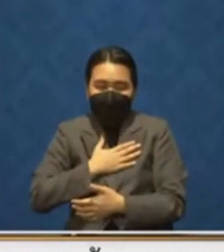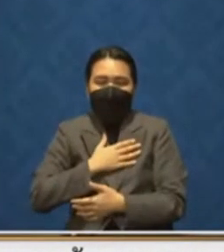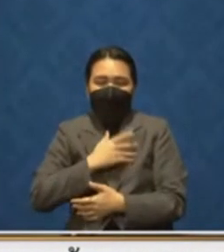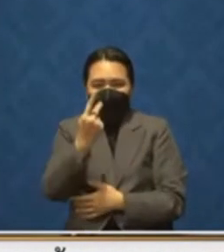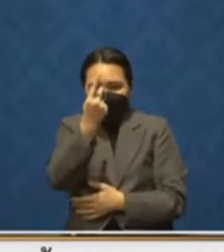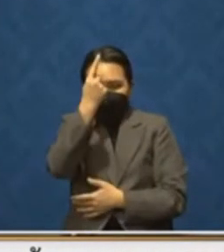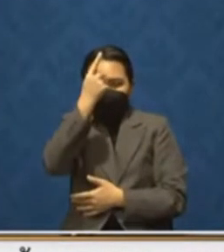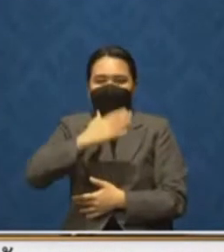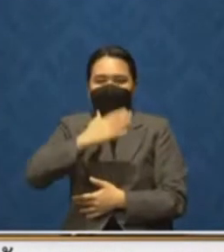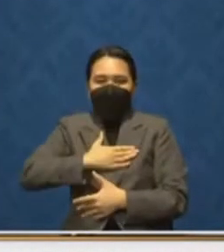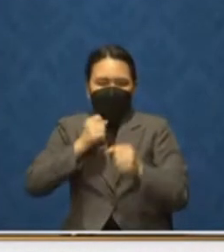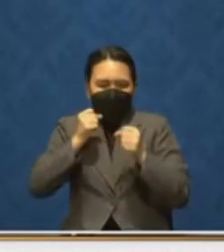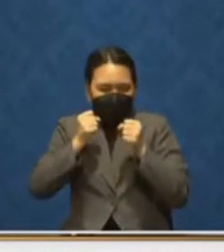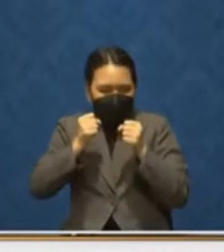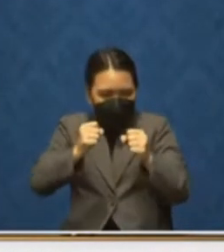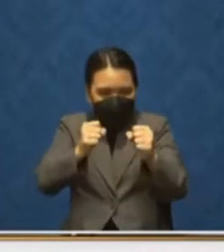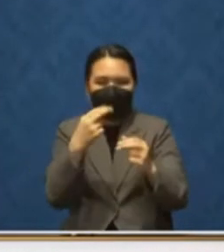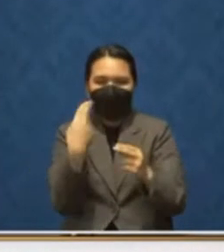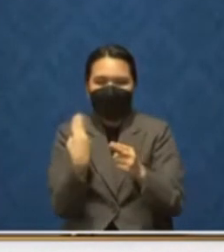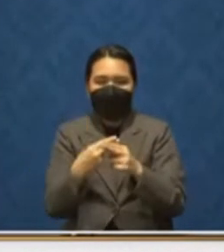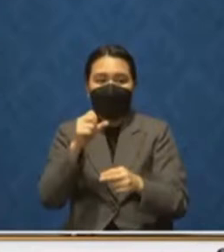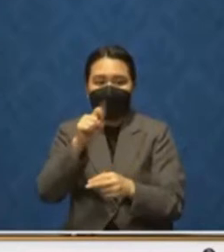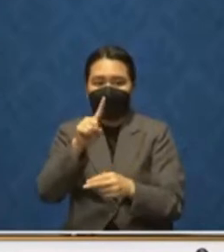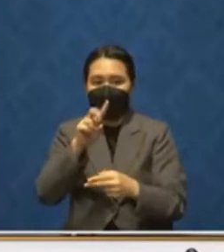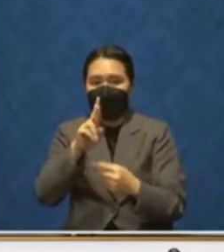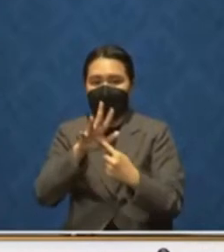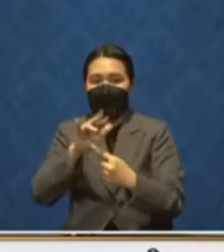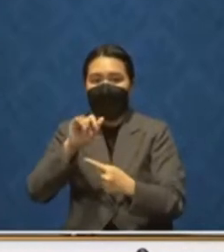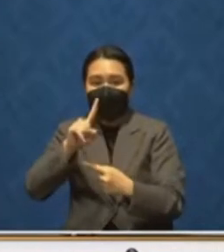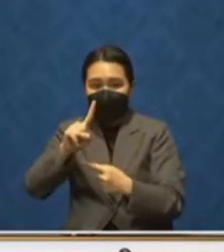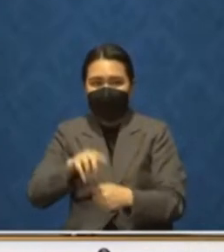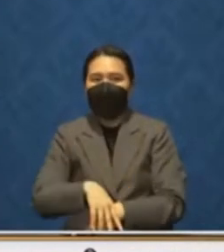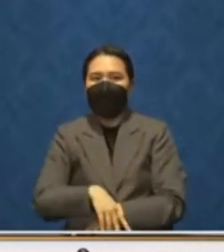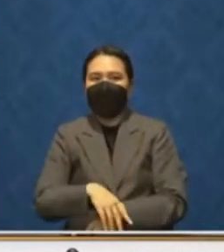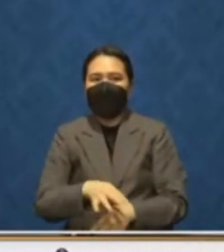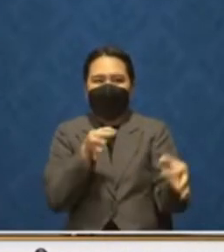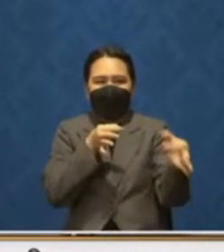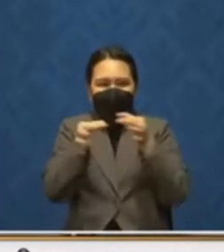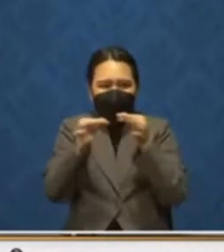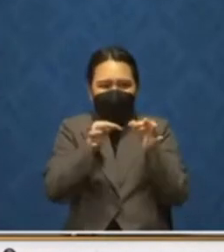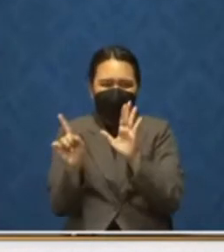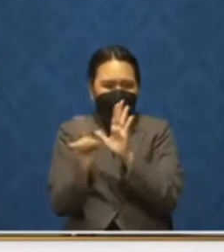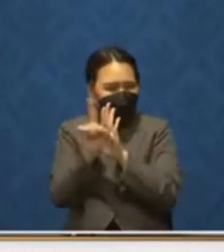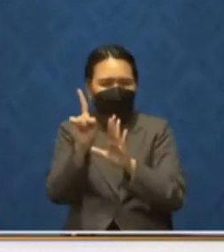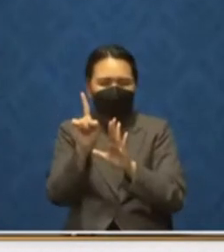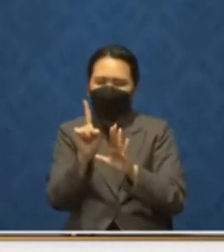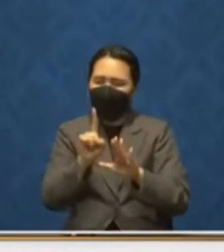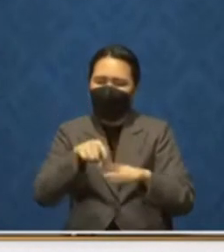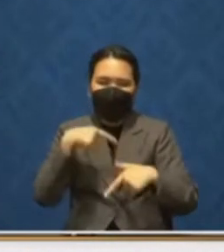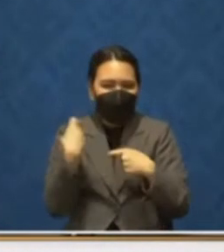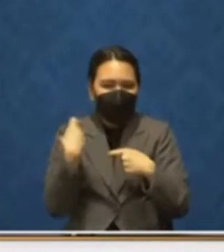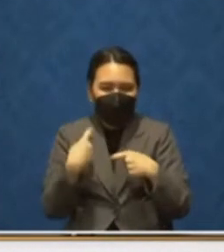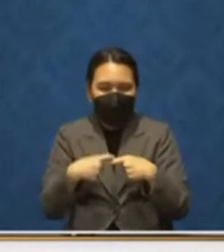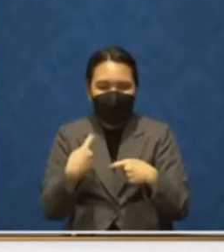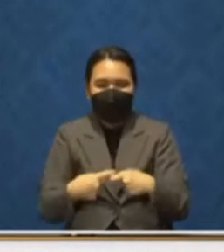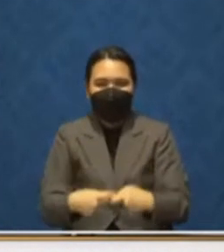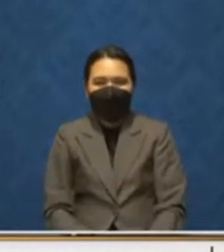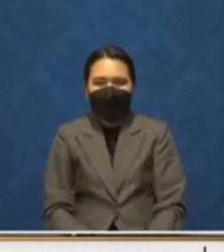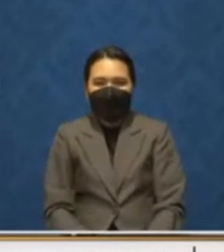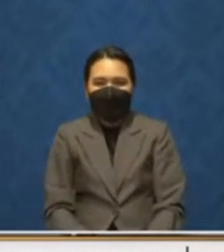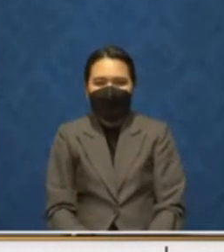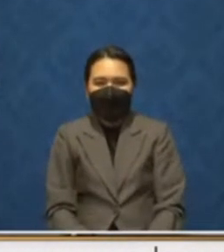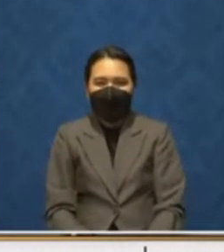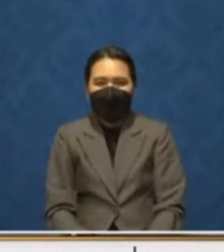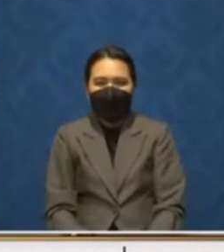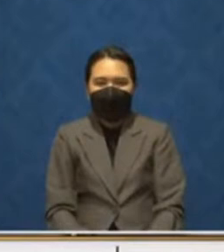พันธุ์ดุชื่อศรัณย์วุฒิศรัณย์เกตุเวลาจากพี่ไปแต่ละครั้งนี้มันเดือดร้อนอย่างแสนสาหัสครับดูการกัด